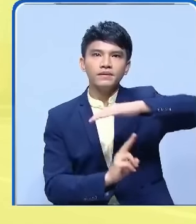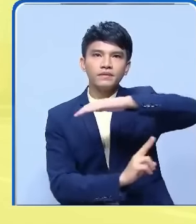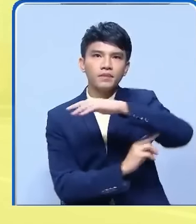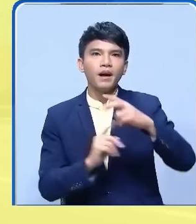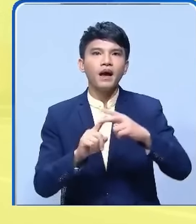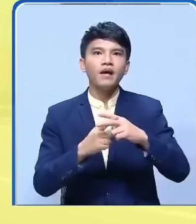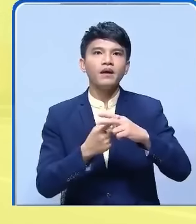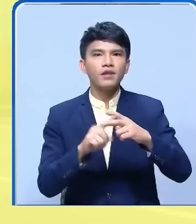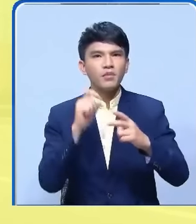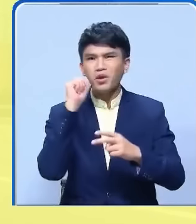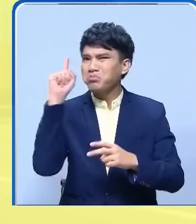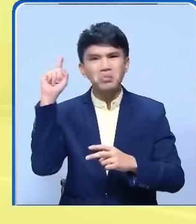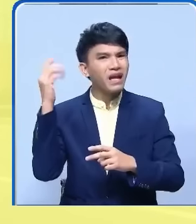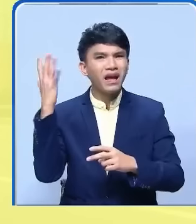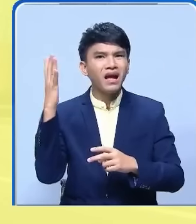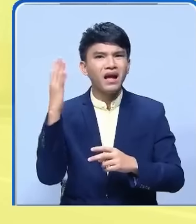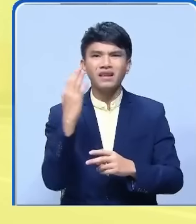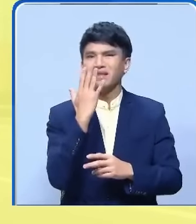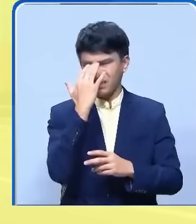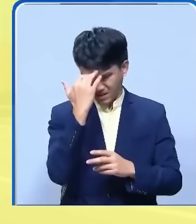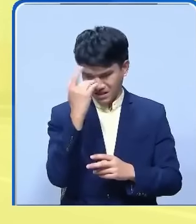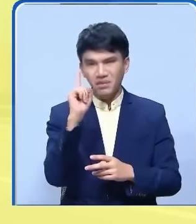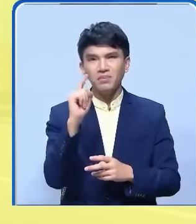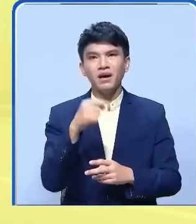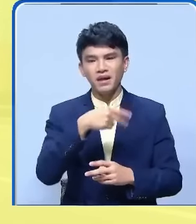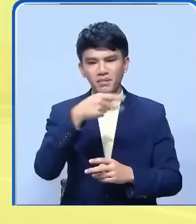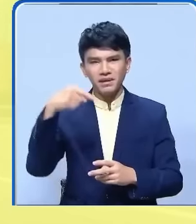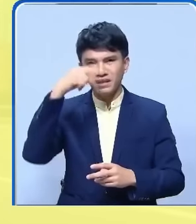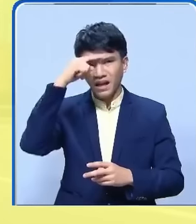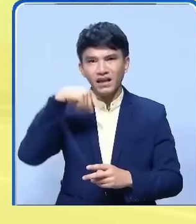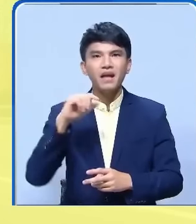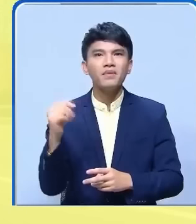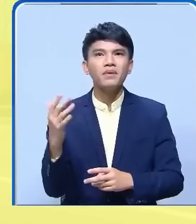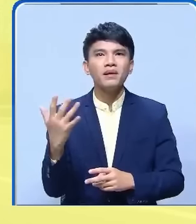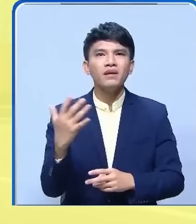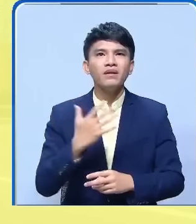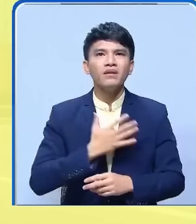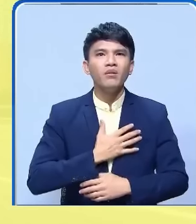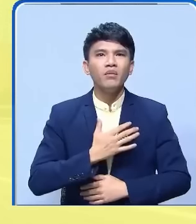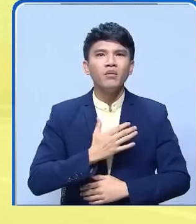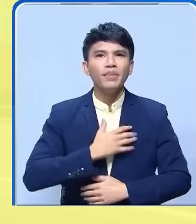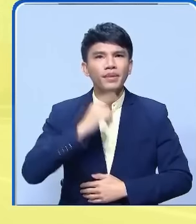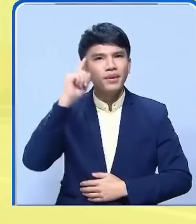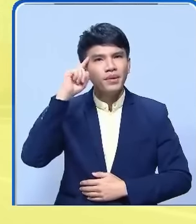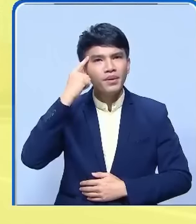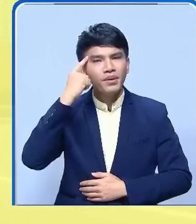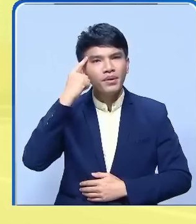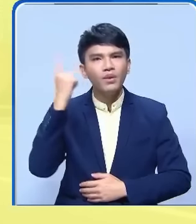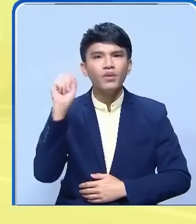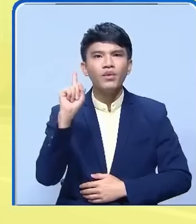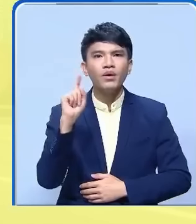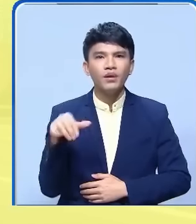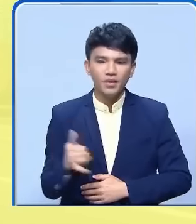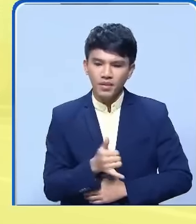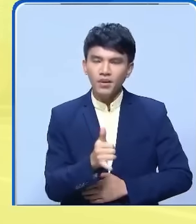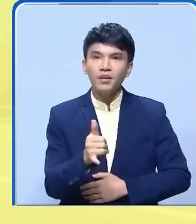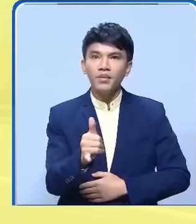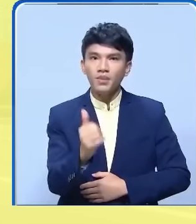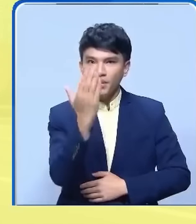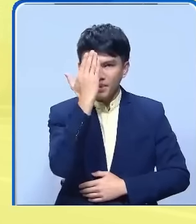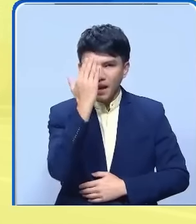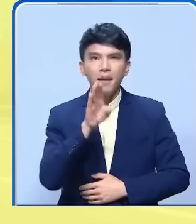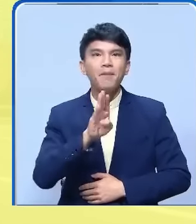าใจได้ทำไมเขาถึงไม่ใช้ภาษาไทยอ่ะฉันไม่เข้าใจวันนั้นไปเดินแถวๆหน้าบางกะ